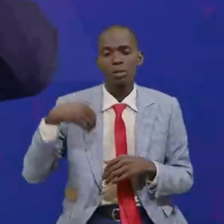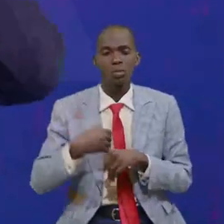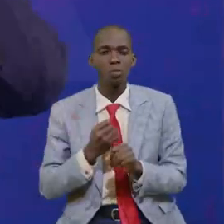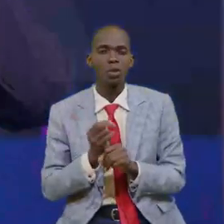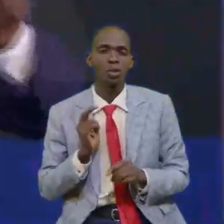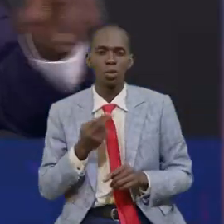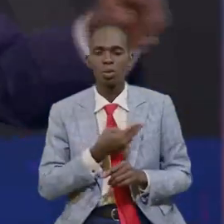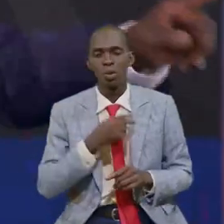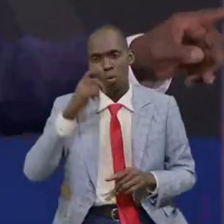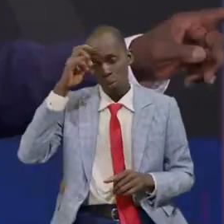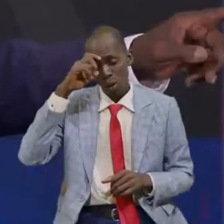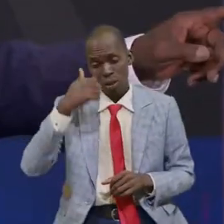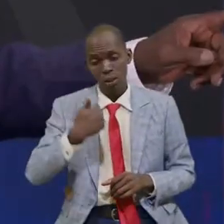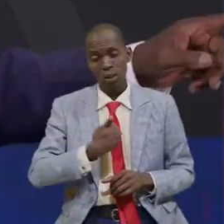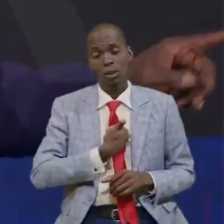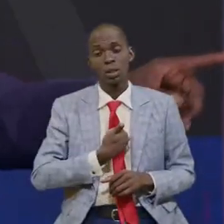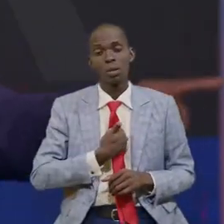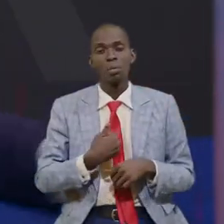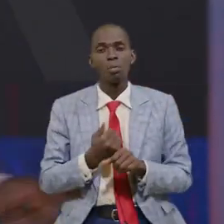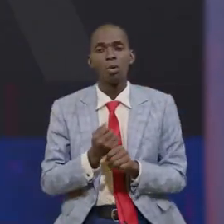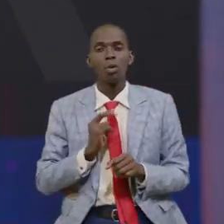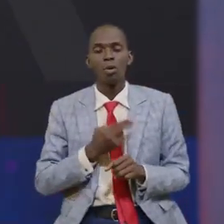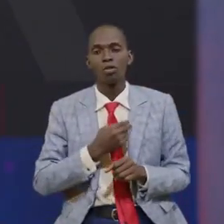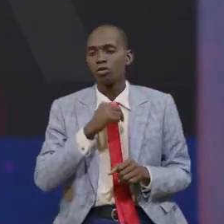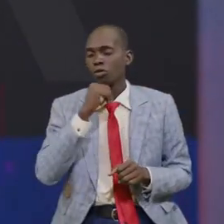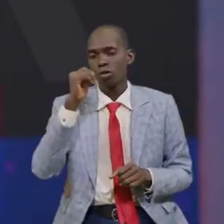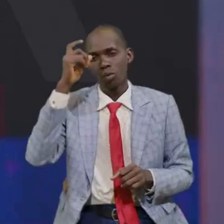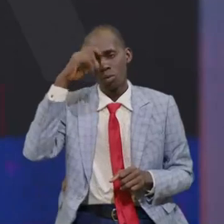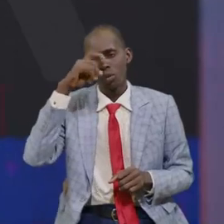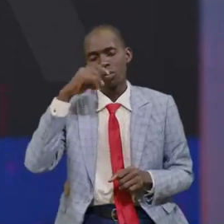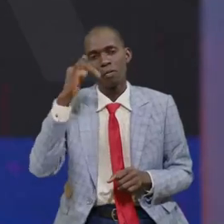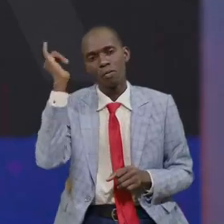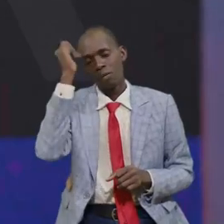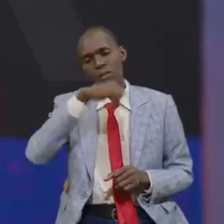sage. Le moi nous rend insensé.